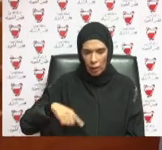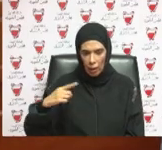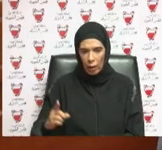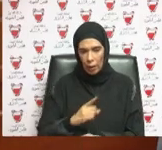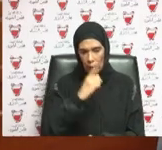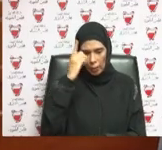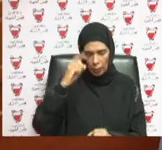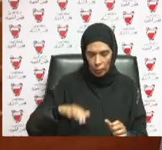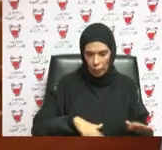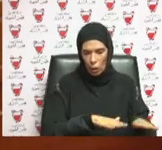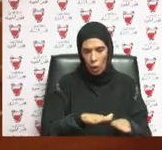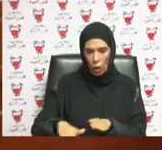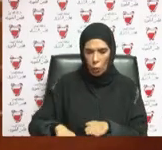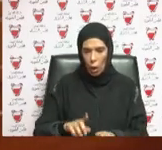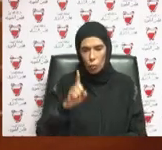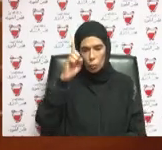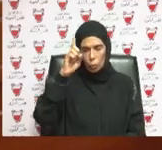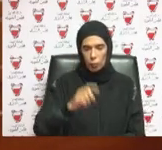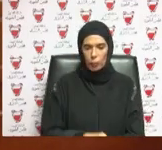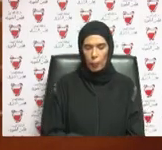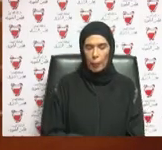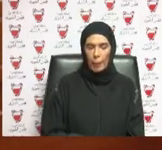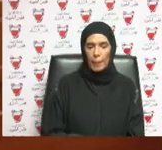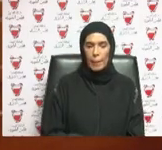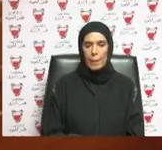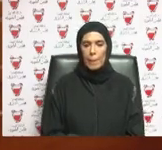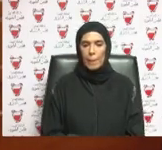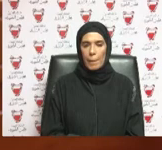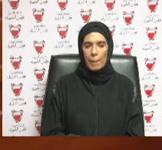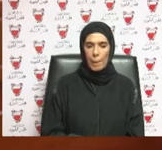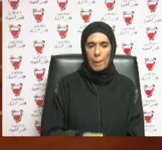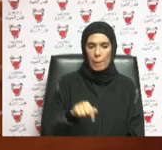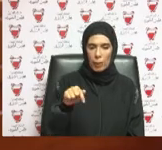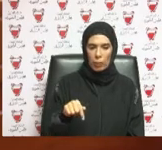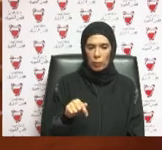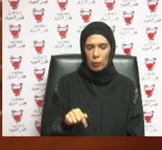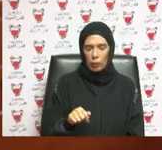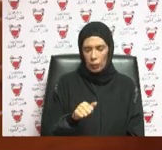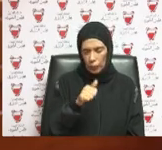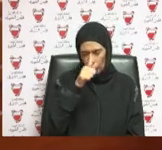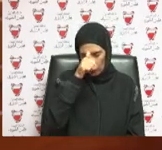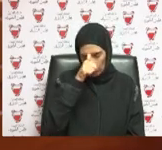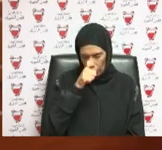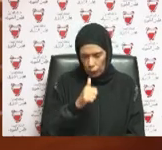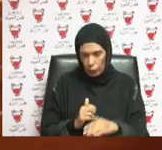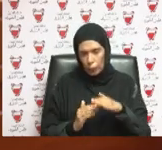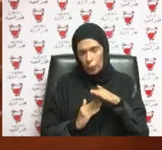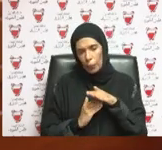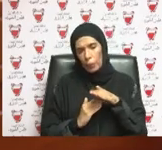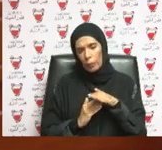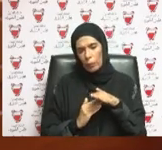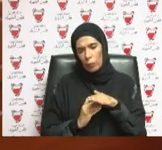راجعون. معالي الرئيس، إنه فعلا أمر يعني مؤسف ومحزن أن